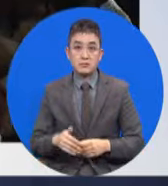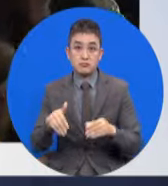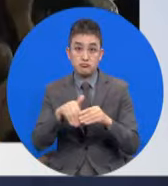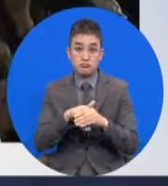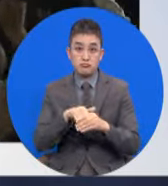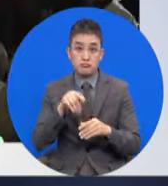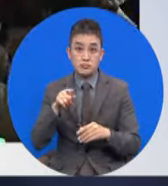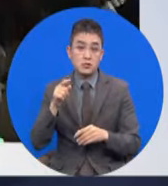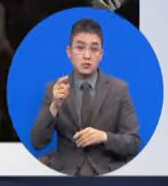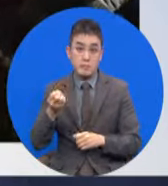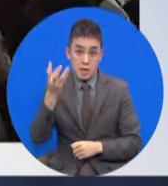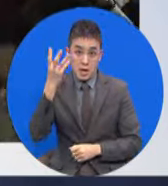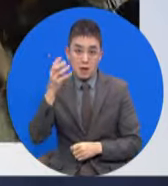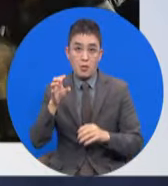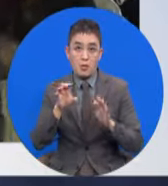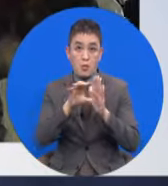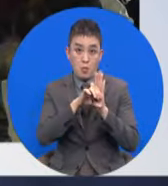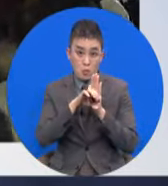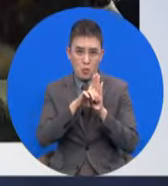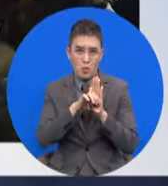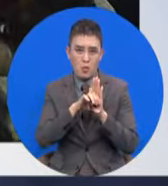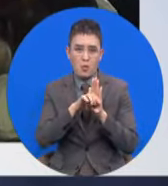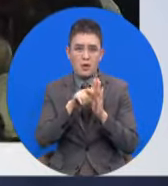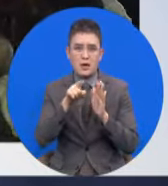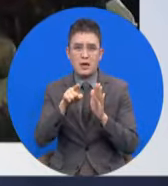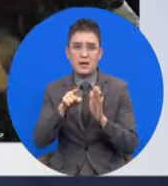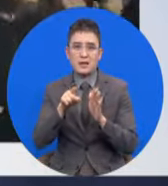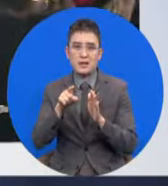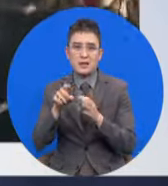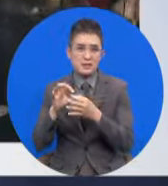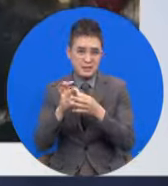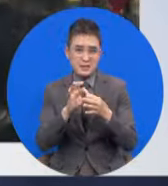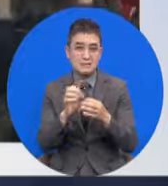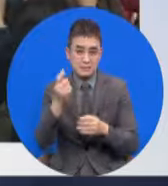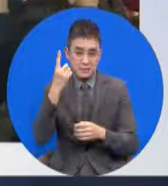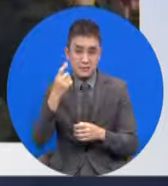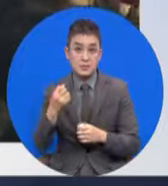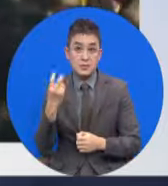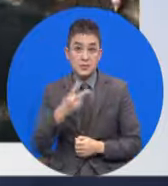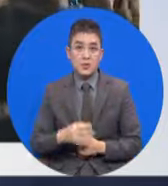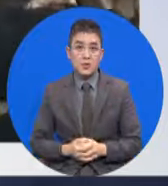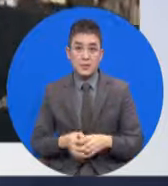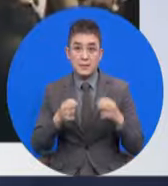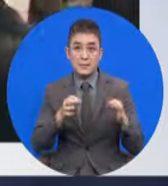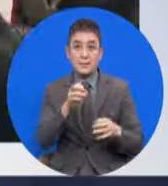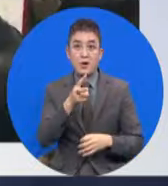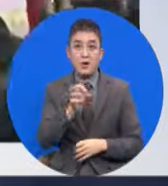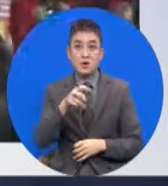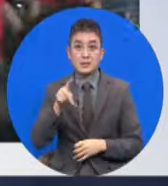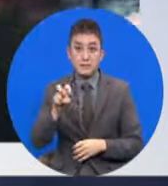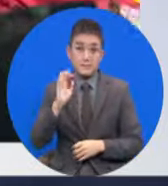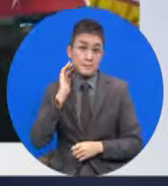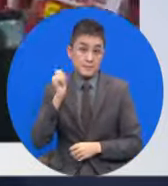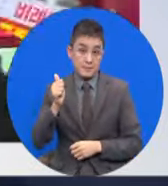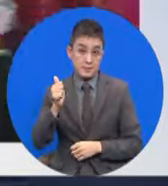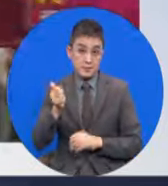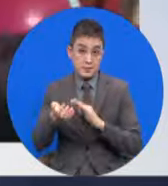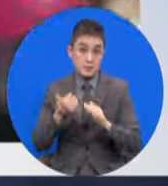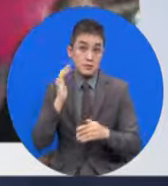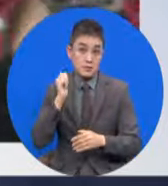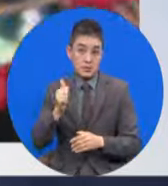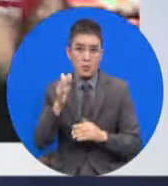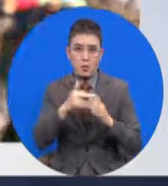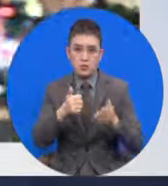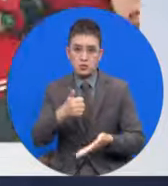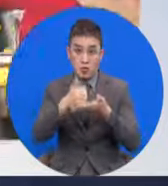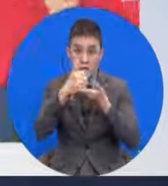선거가 이겼죠. 코로나라는 특별한 상황 속에서 또 YS 때 김영삼 대통령 때는 공천을 아주